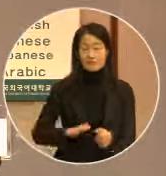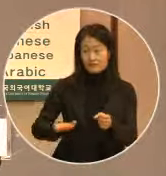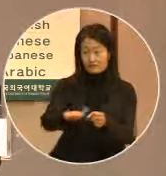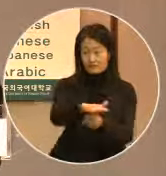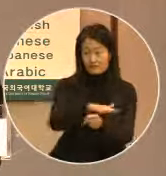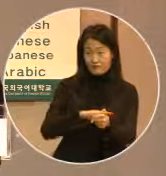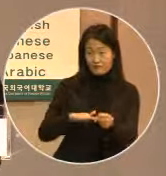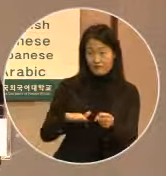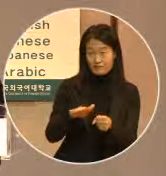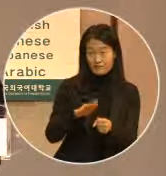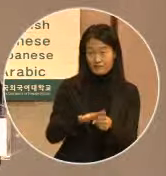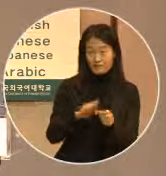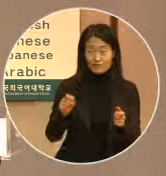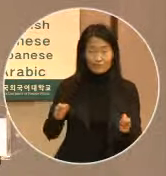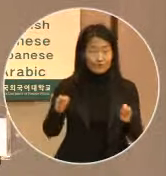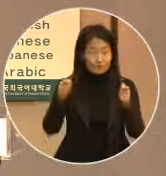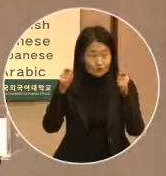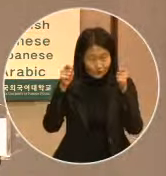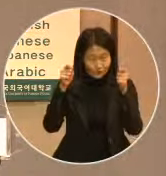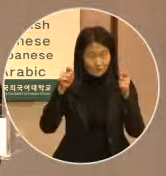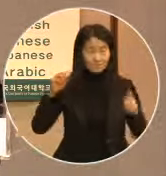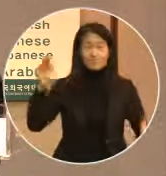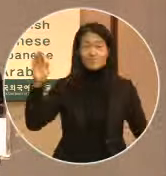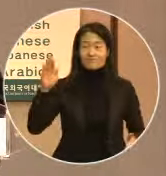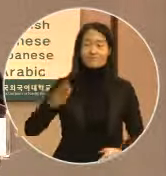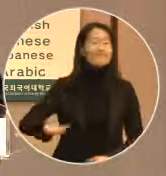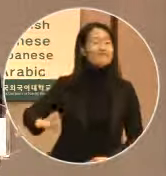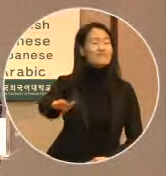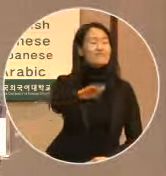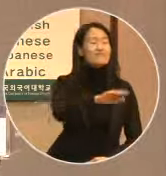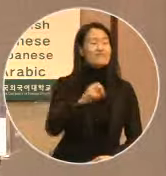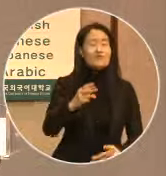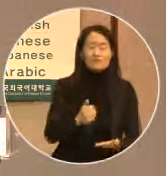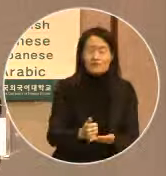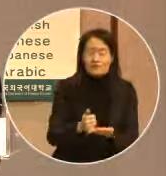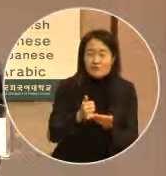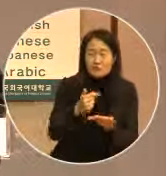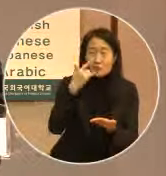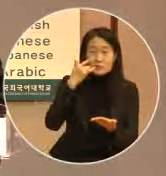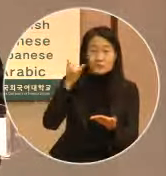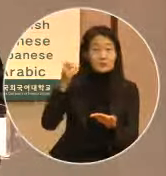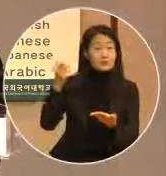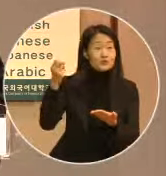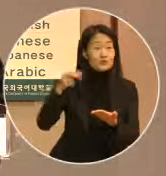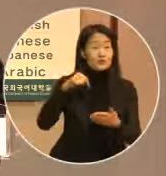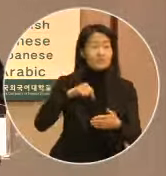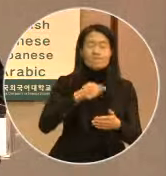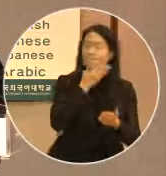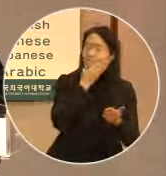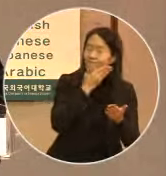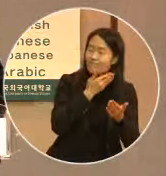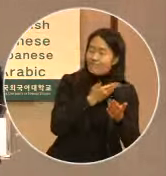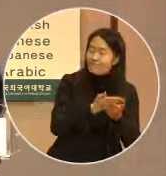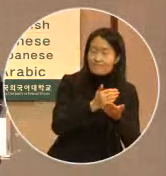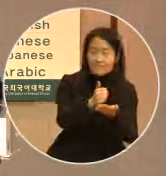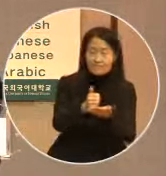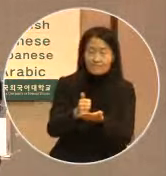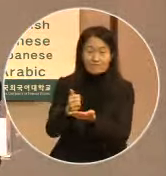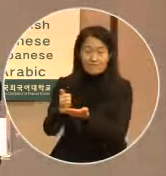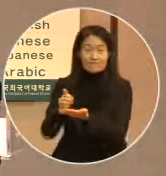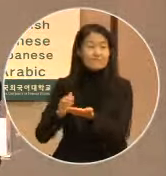사랑하는 졸업생 여러분, 그리고 존경하는 학부모님과 내외 기빈 여러분,